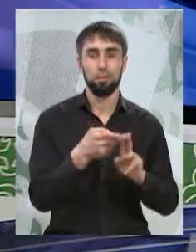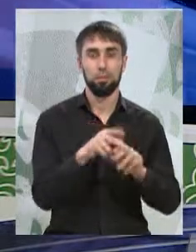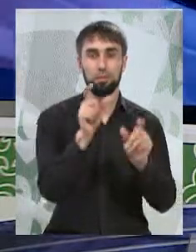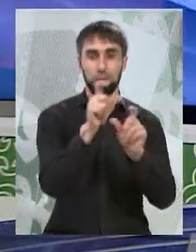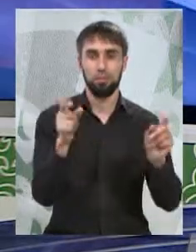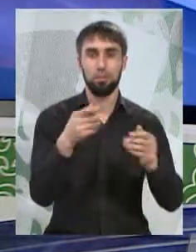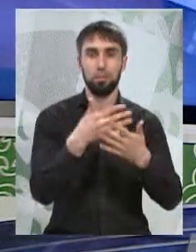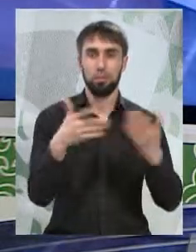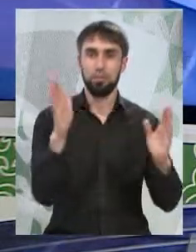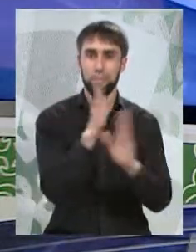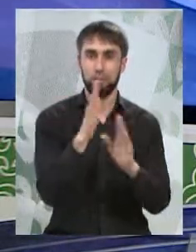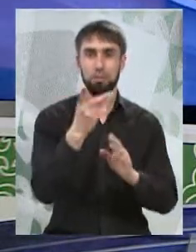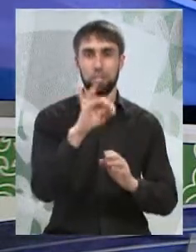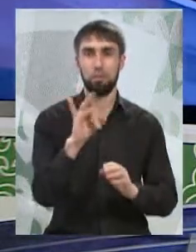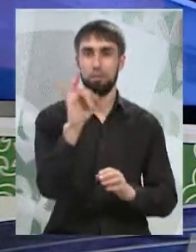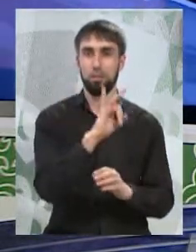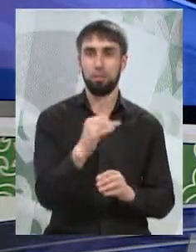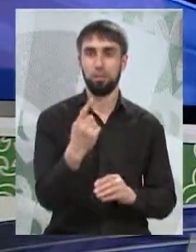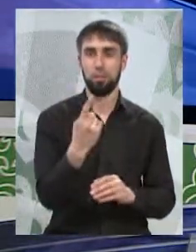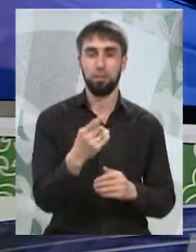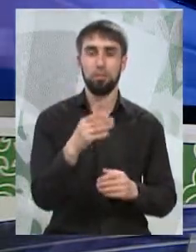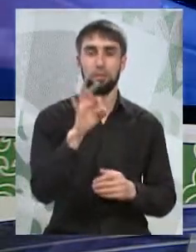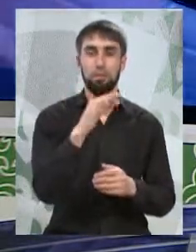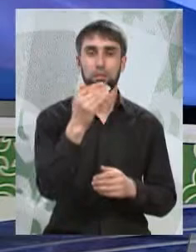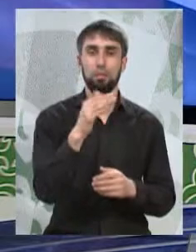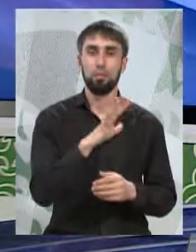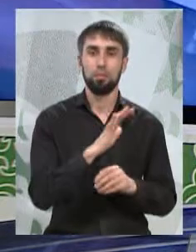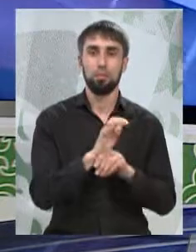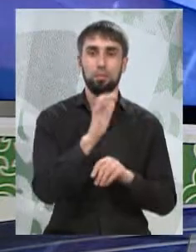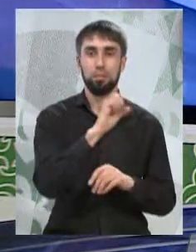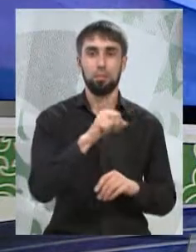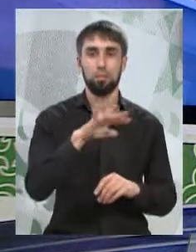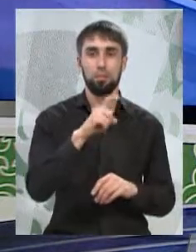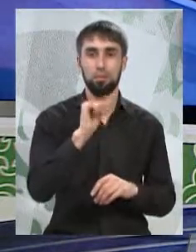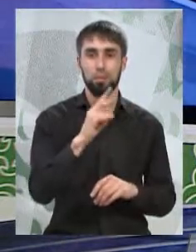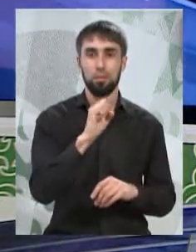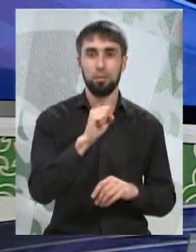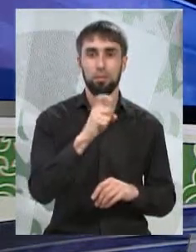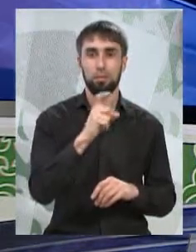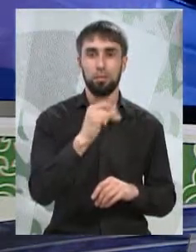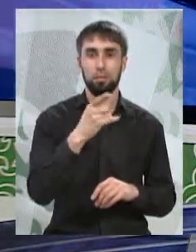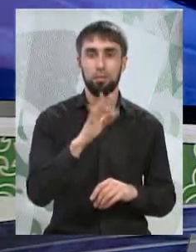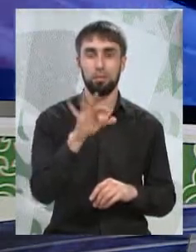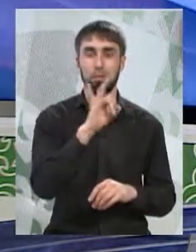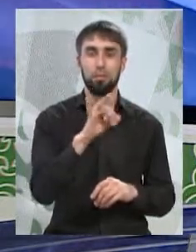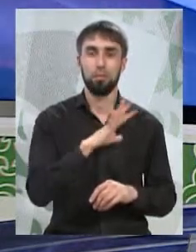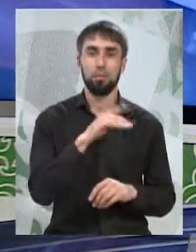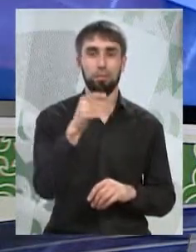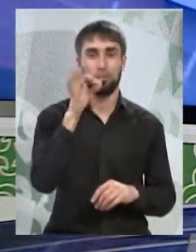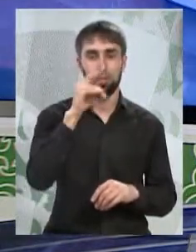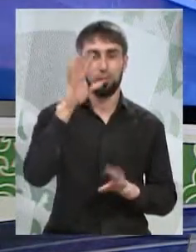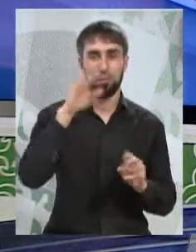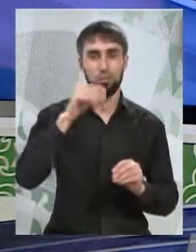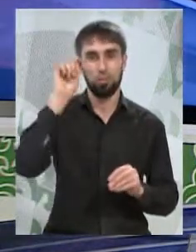разными судьбами, но схожей историей. Свое детство в депортации вспоминает Алихан Ахильгов. Помнит почти все до